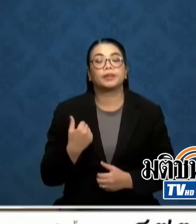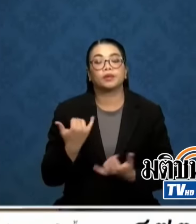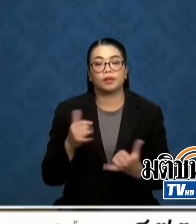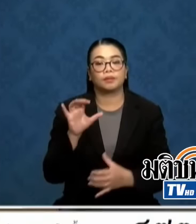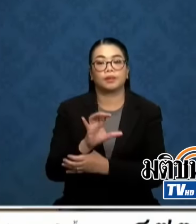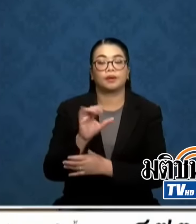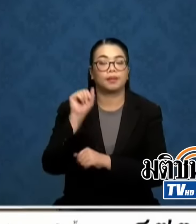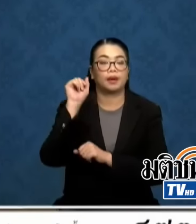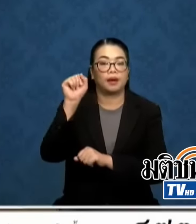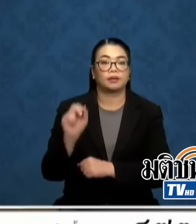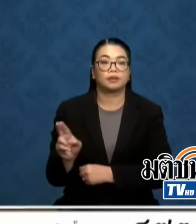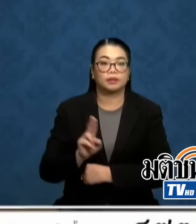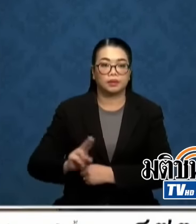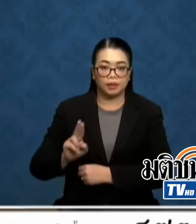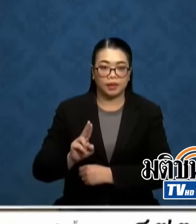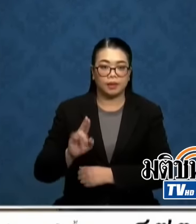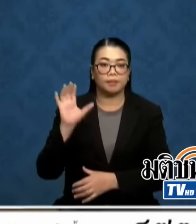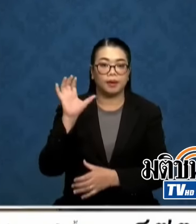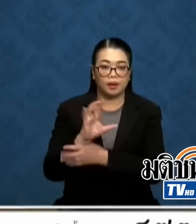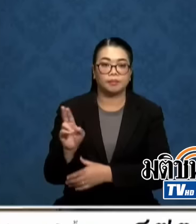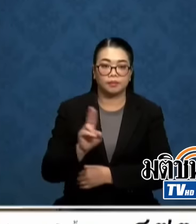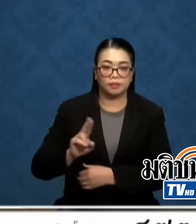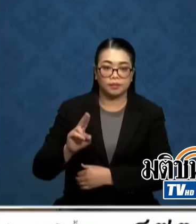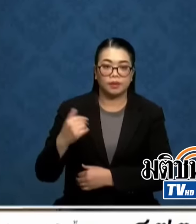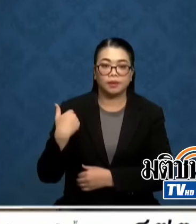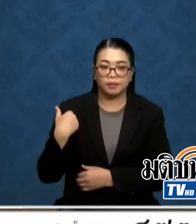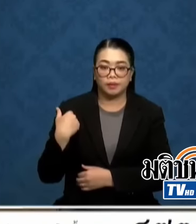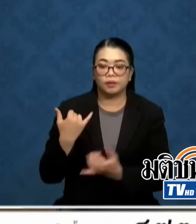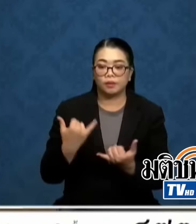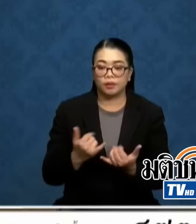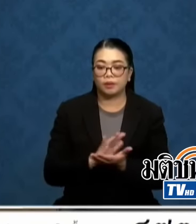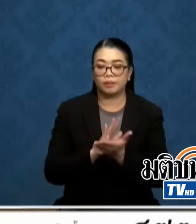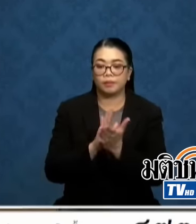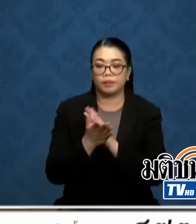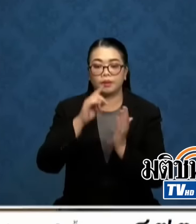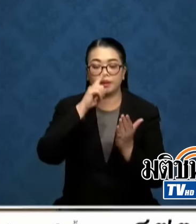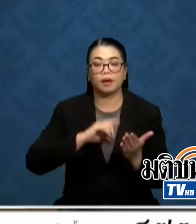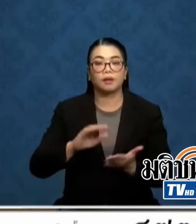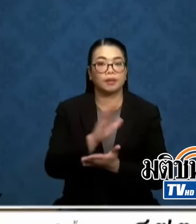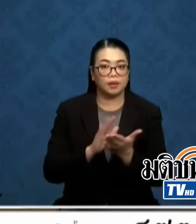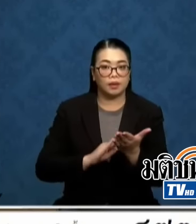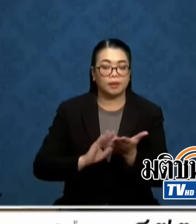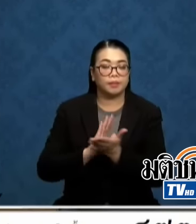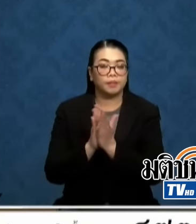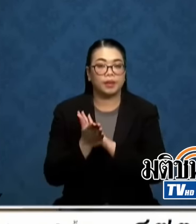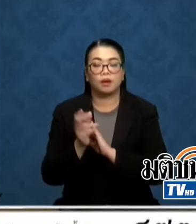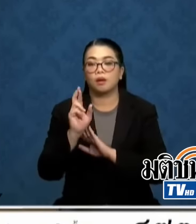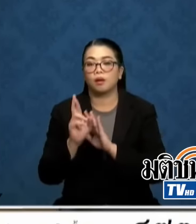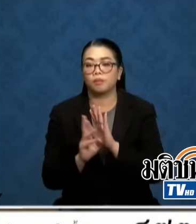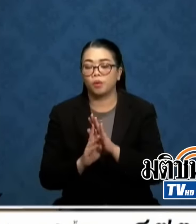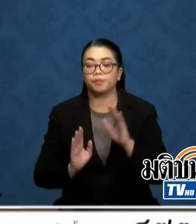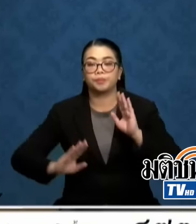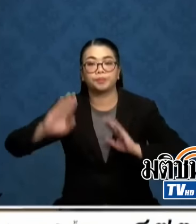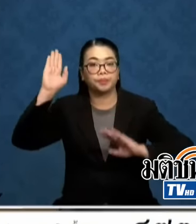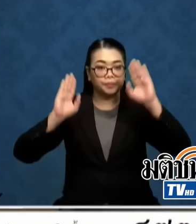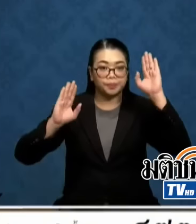ใช้แล้วและประเทศกำลังกลับสู่การปกครองในระบอบประชาธิปไตยแต่บรรดาประกาศ